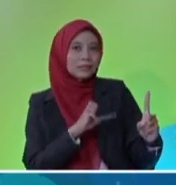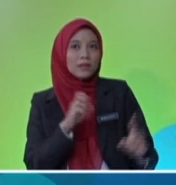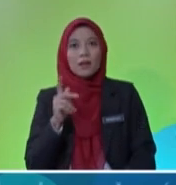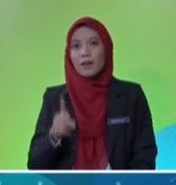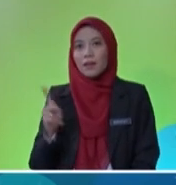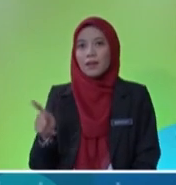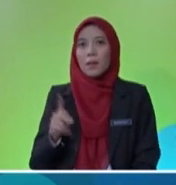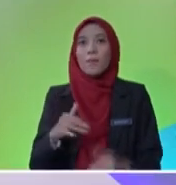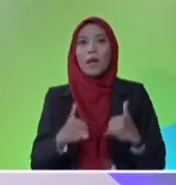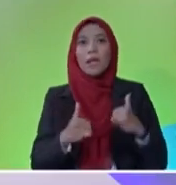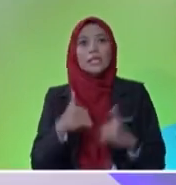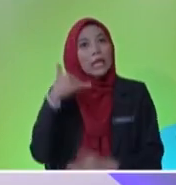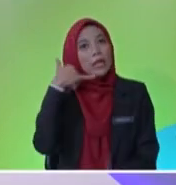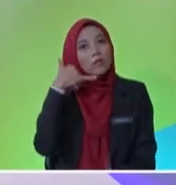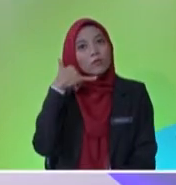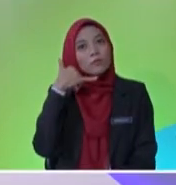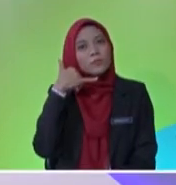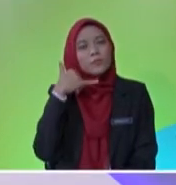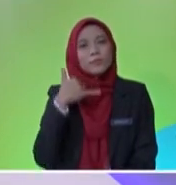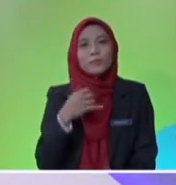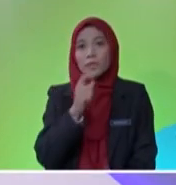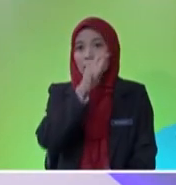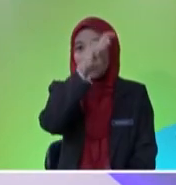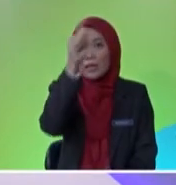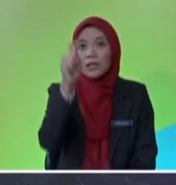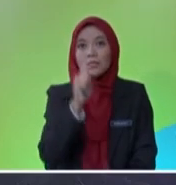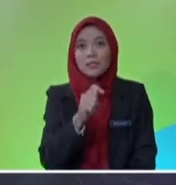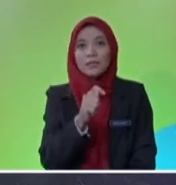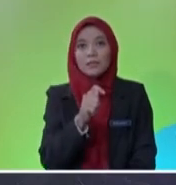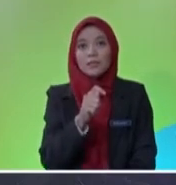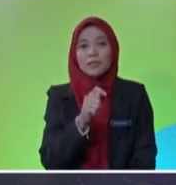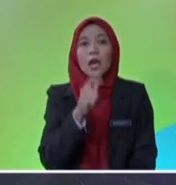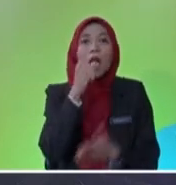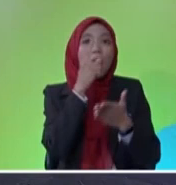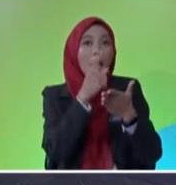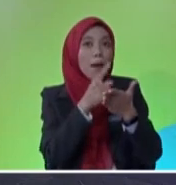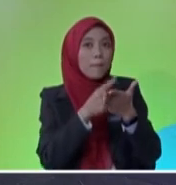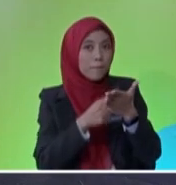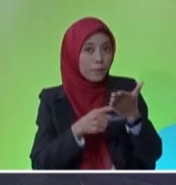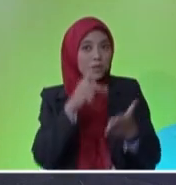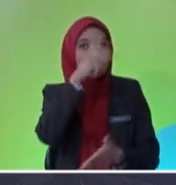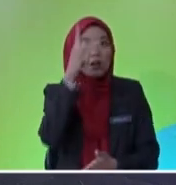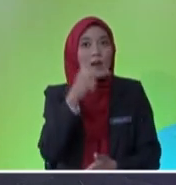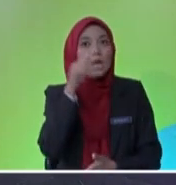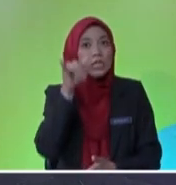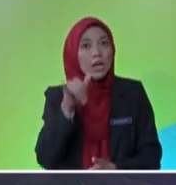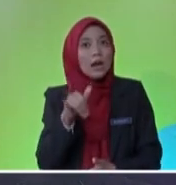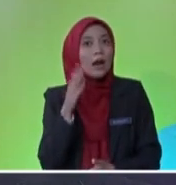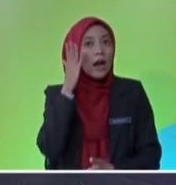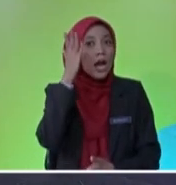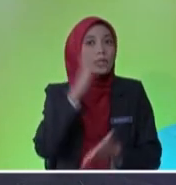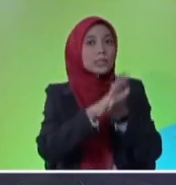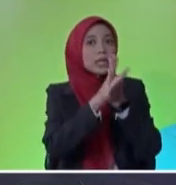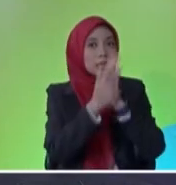Baiklah adik Cikgu nyatanya desktop apakah apakah yang akan berlaku